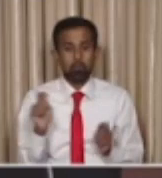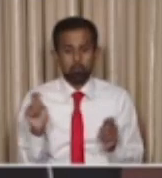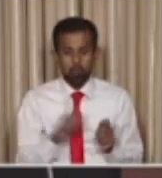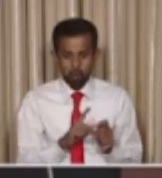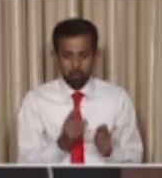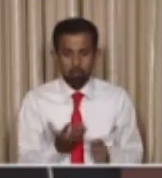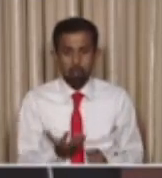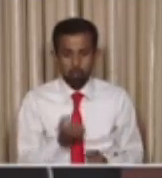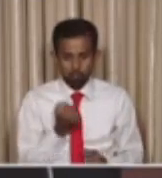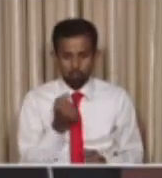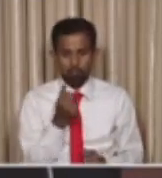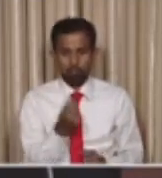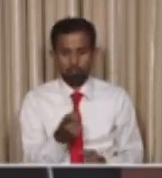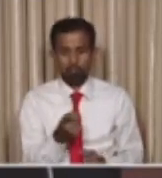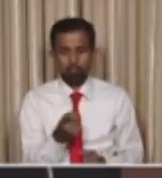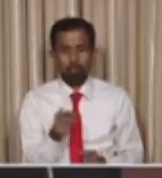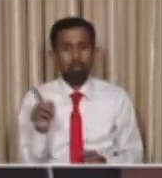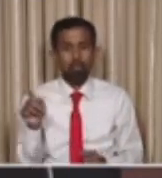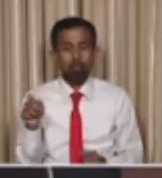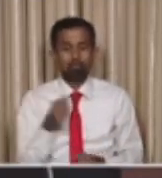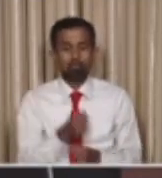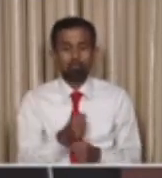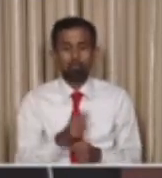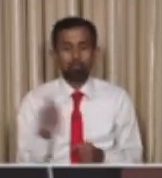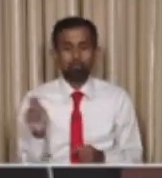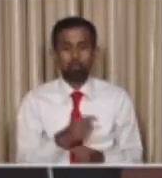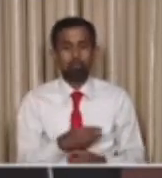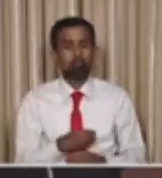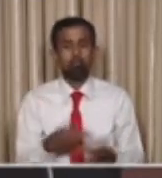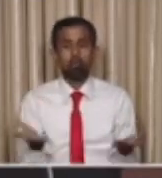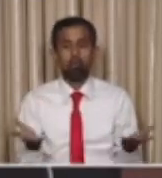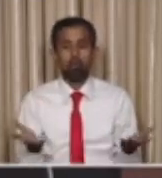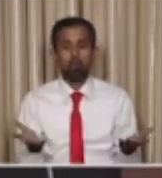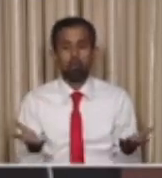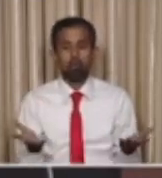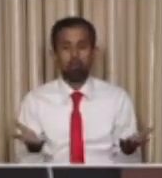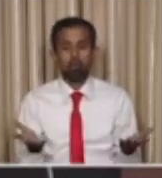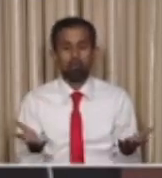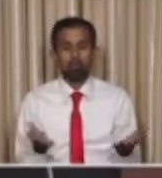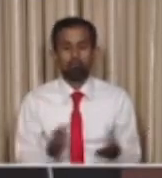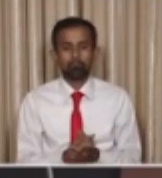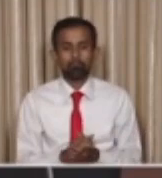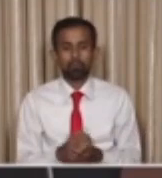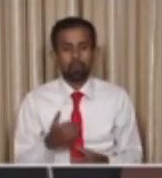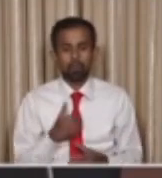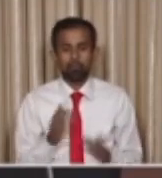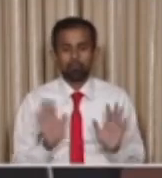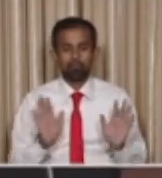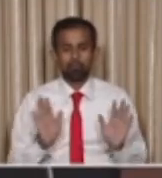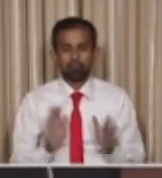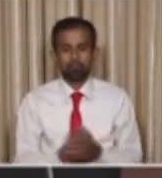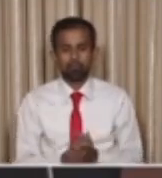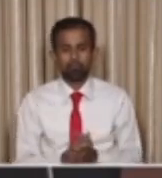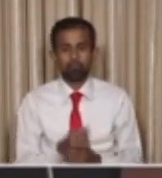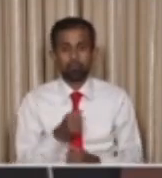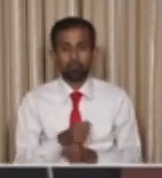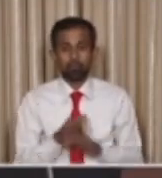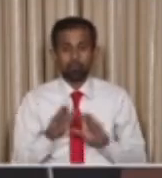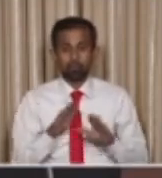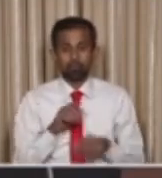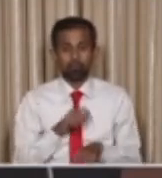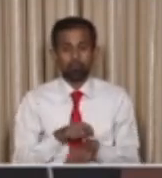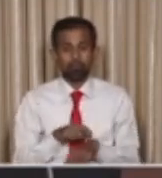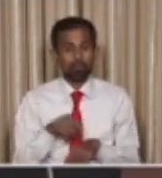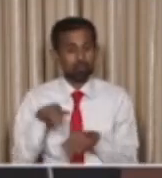කියලා. කවුද රාජ්‍ය ආදායම නැති කරගත්තේ? අපි නෙමෙයි. යහපාලන ආණ්ඩුව කාලේ